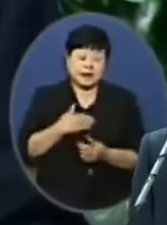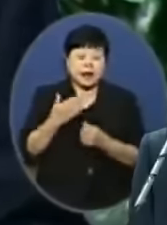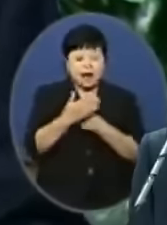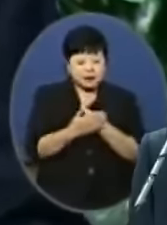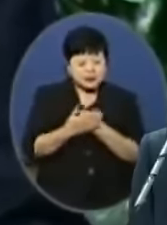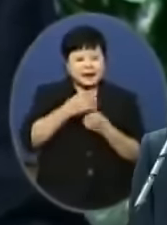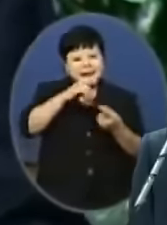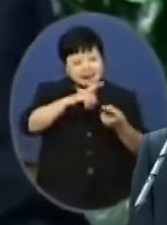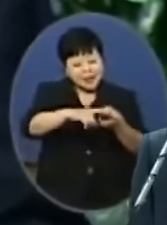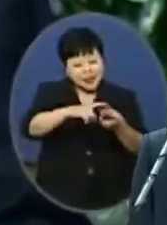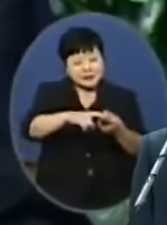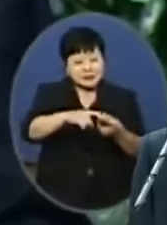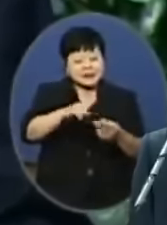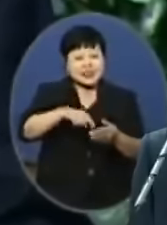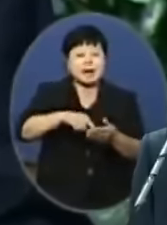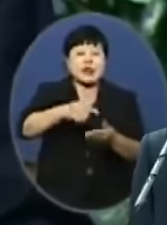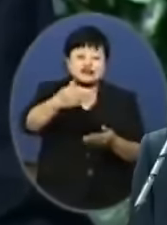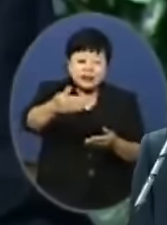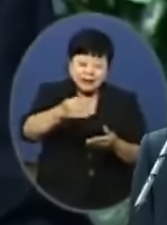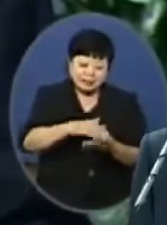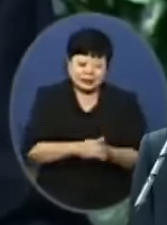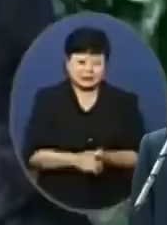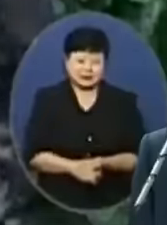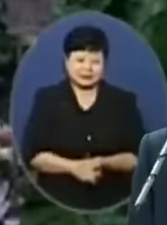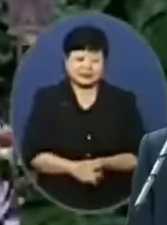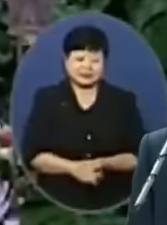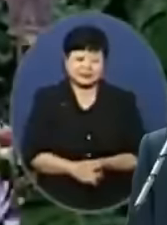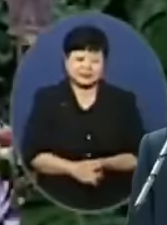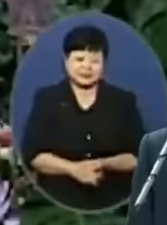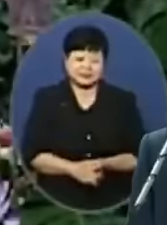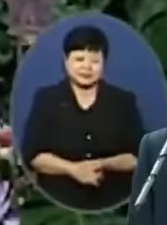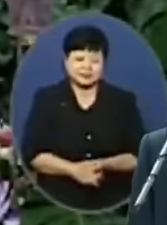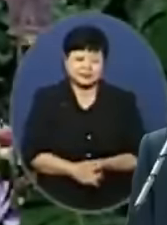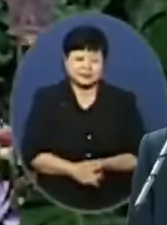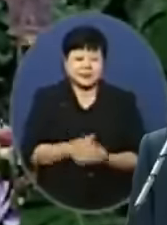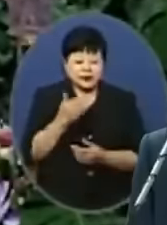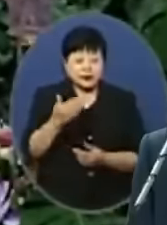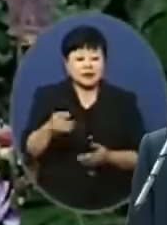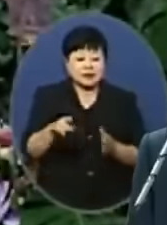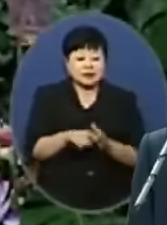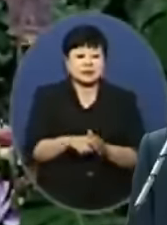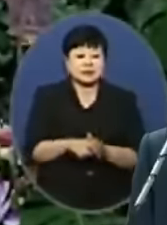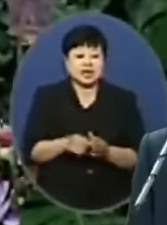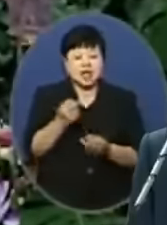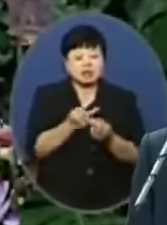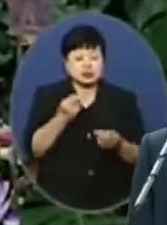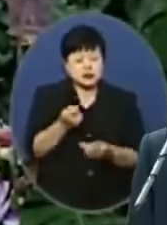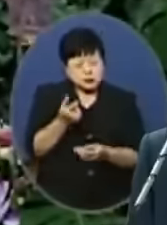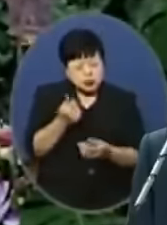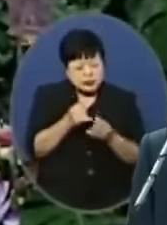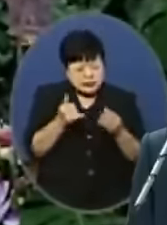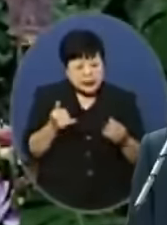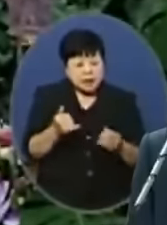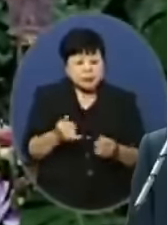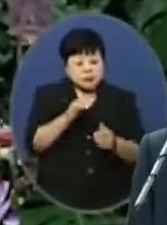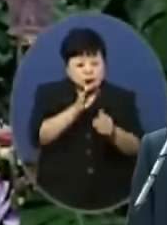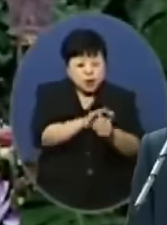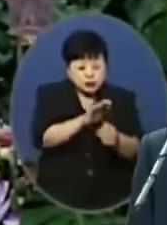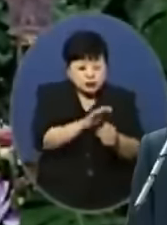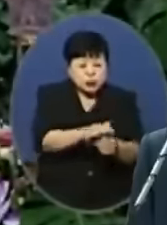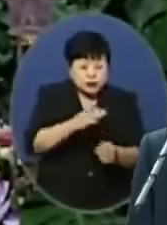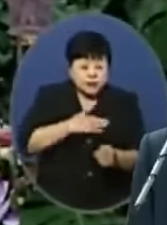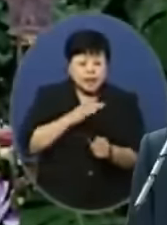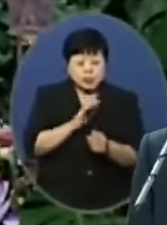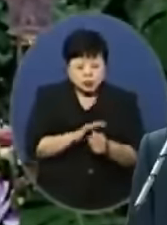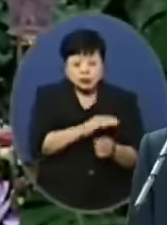은혜에 대해서 이제 갚겠다 그렇게 말씀하시는 것입니다. 너희가 여기 내 형제 중에 지극히 작은 자 하나에게 한 것이